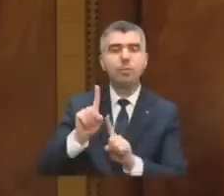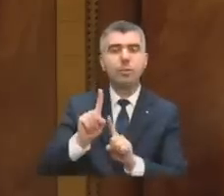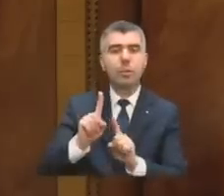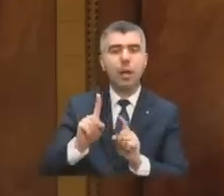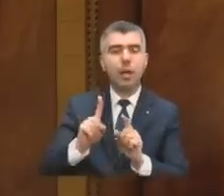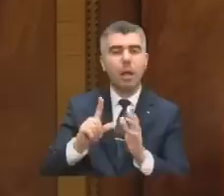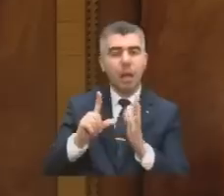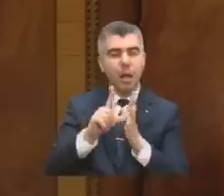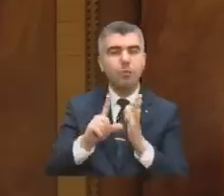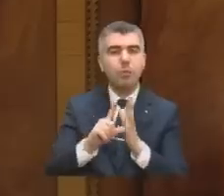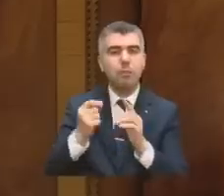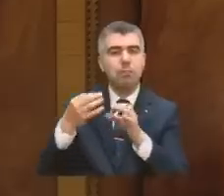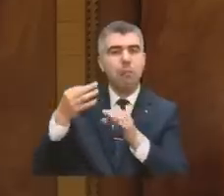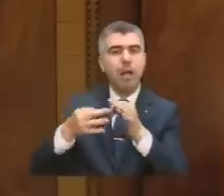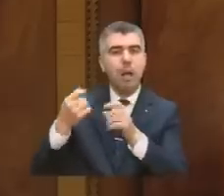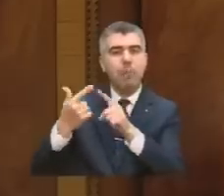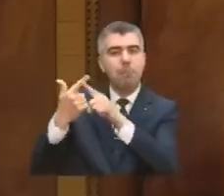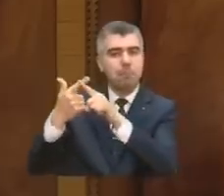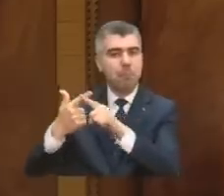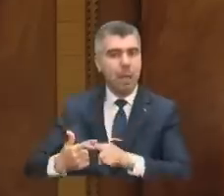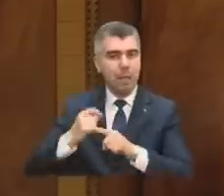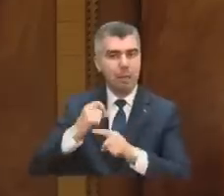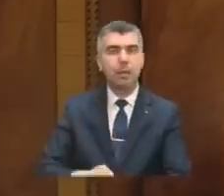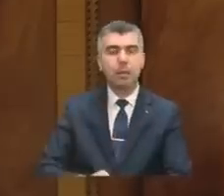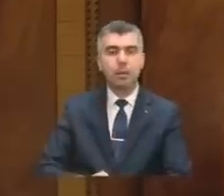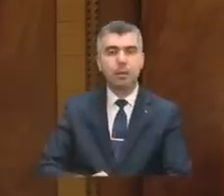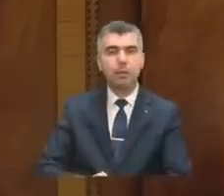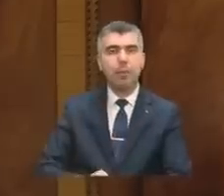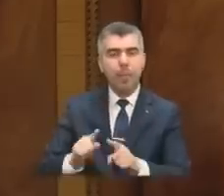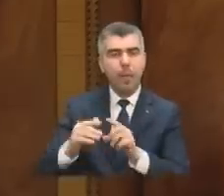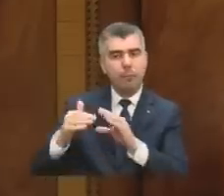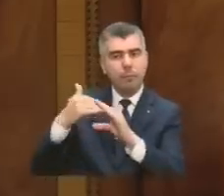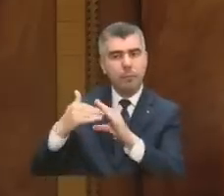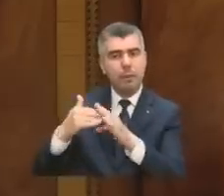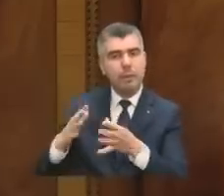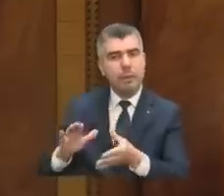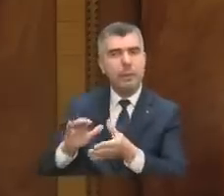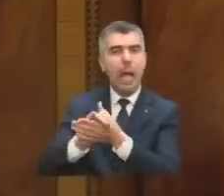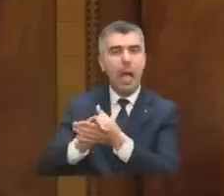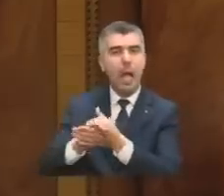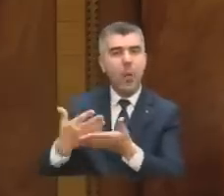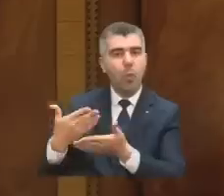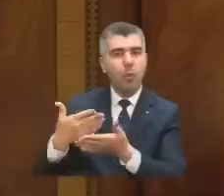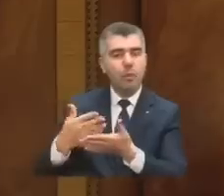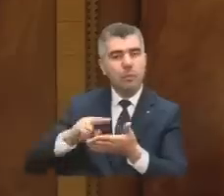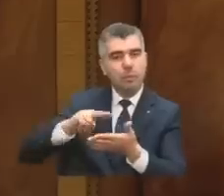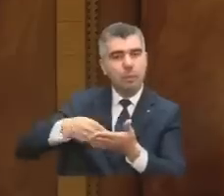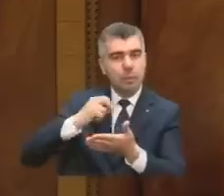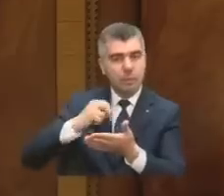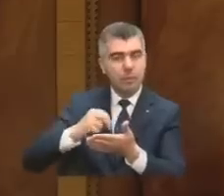المحاكم الماليه ويتم في اطار مذكره التعاون التي تم توقيعها